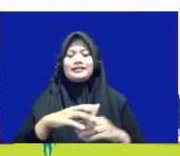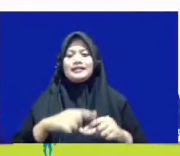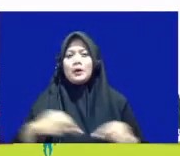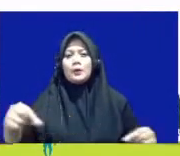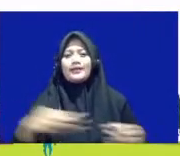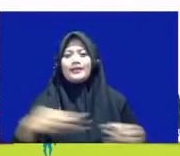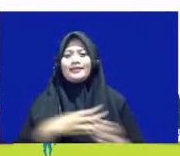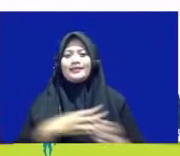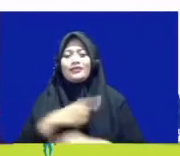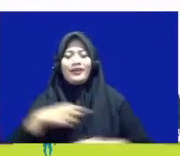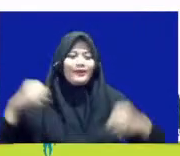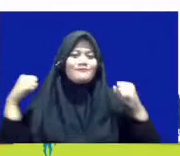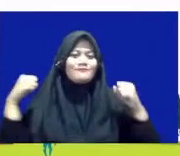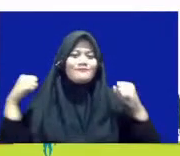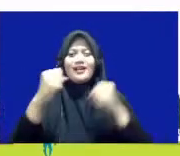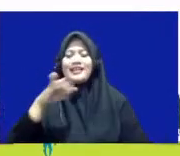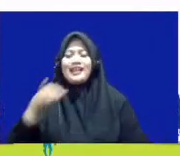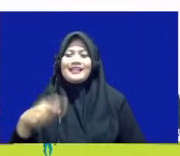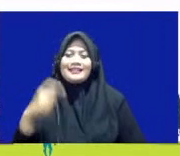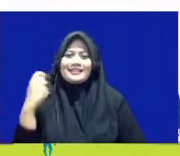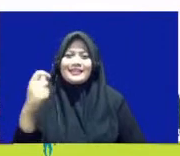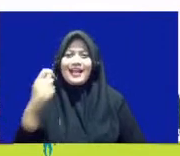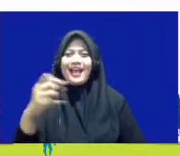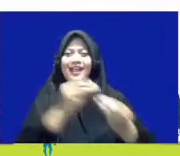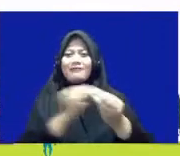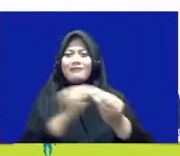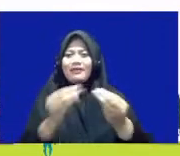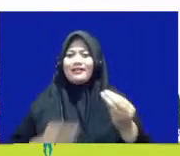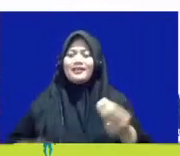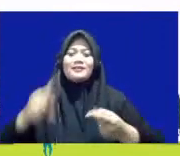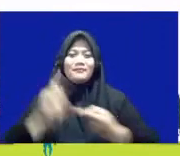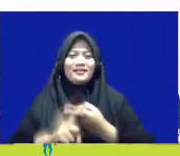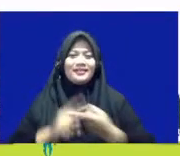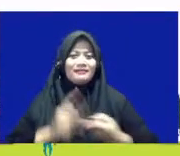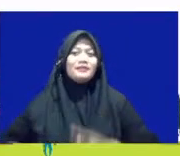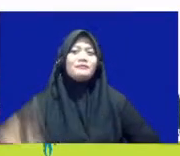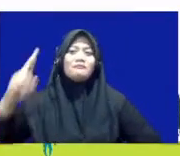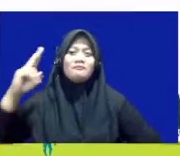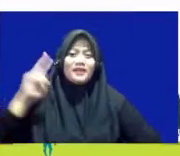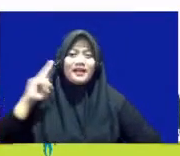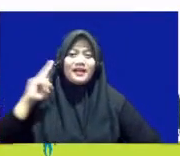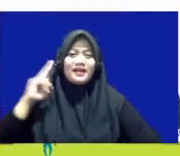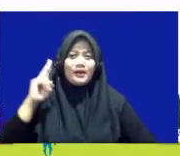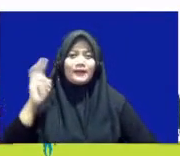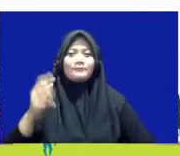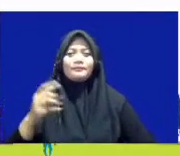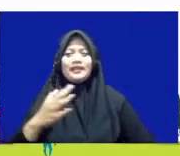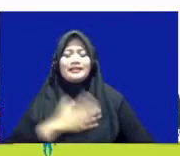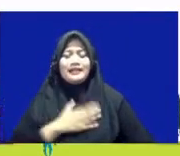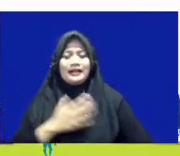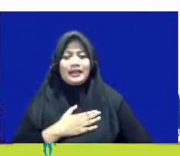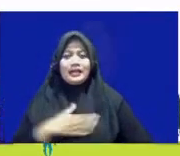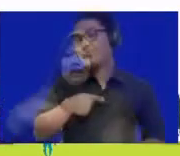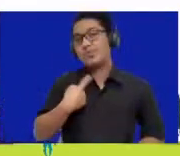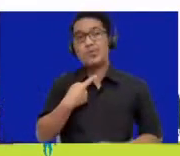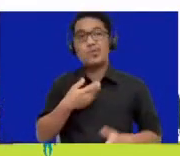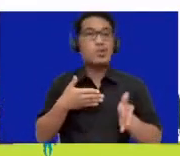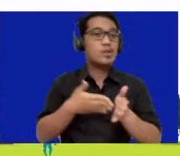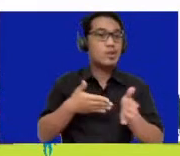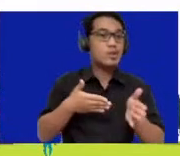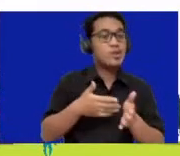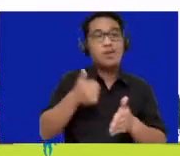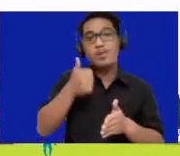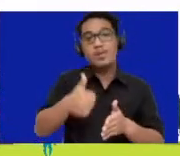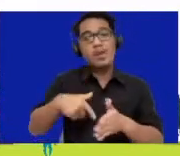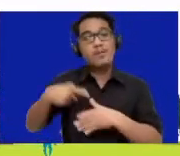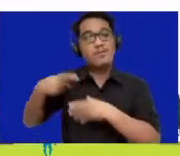menjadi seorang Tagana yang mewakili kaum perempuan, di mana saya dengan keterbatasan bisa mengabdi kepada